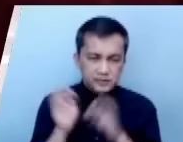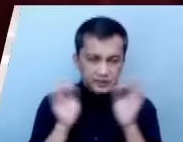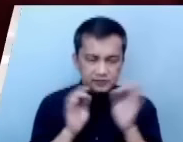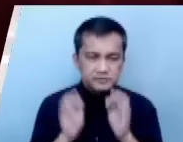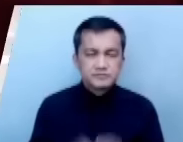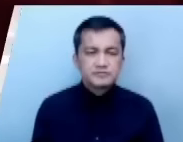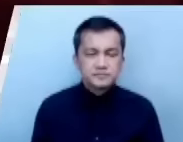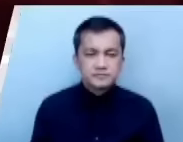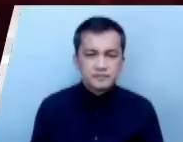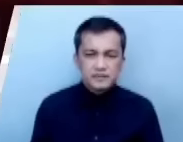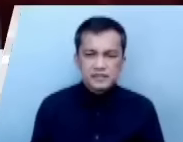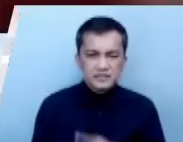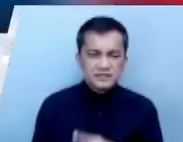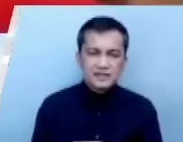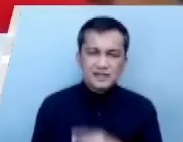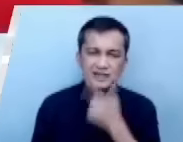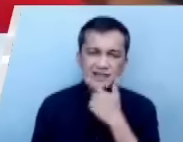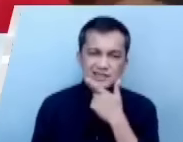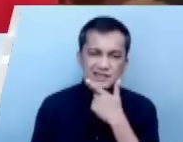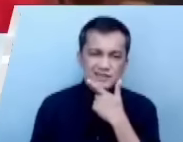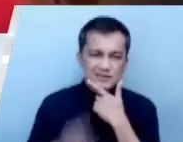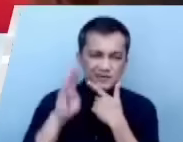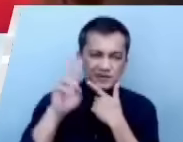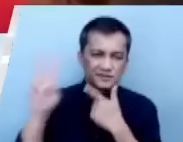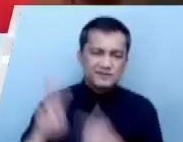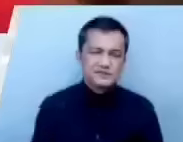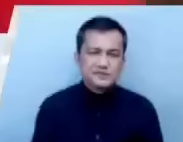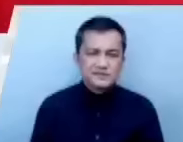bagay na tinawanan lang ng Pangulo.